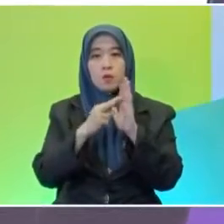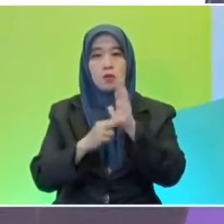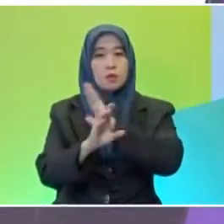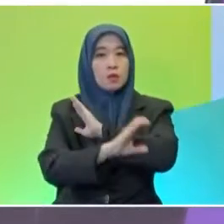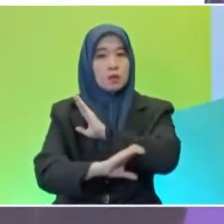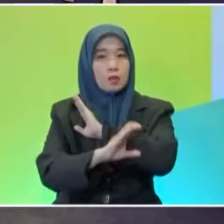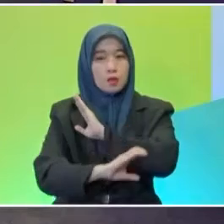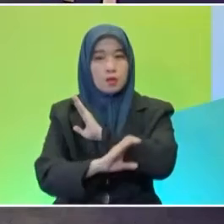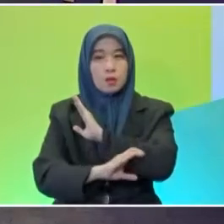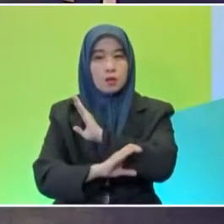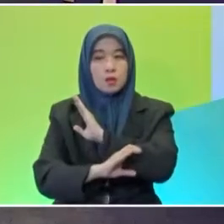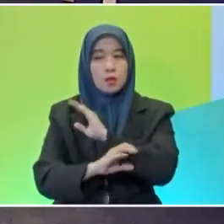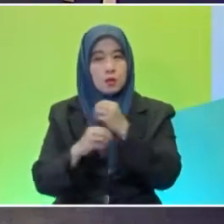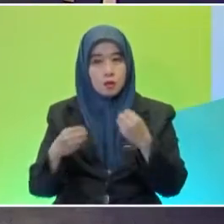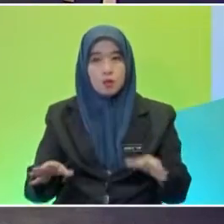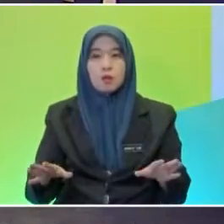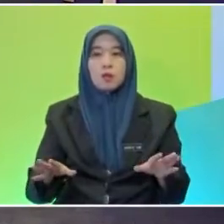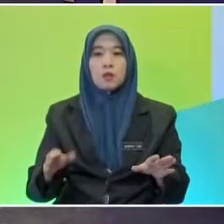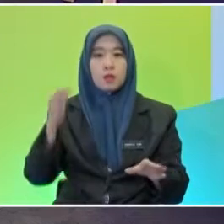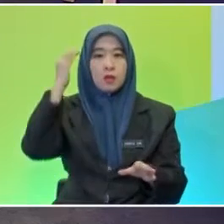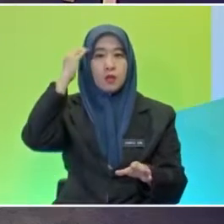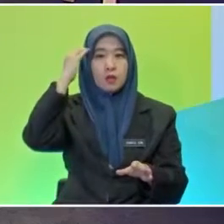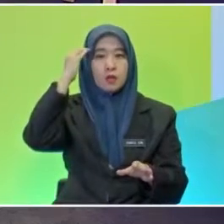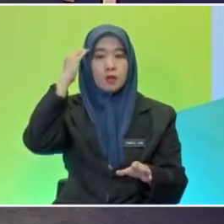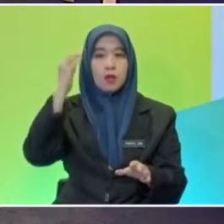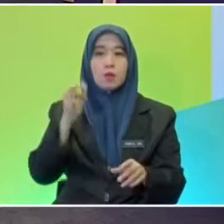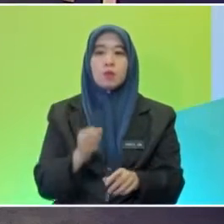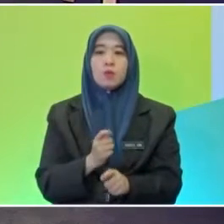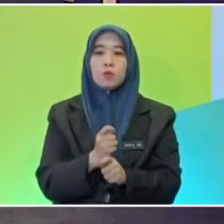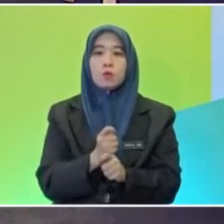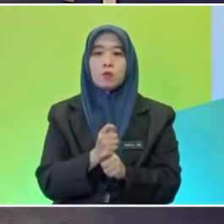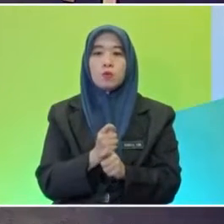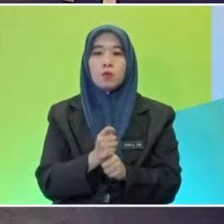bahasa Melayu dahulu dan juga kini oke